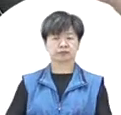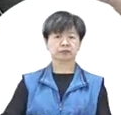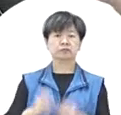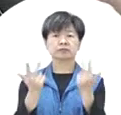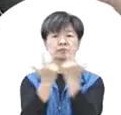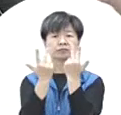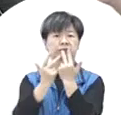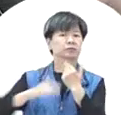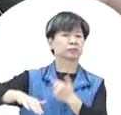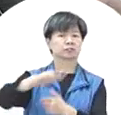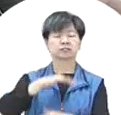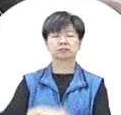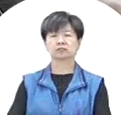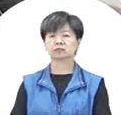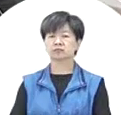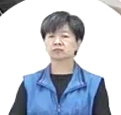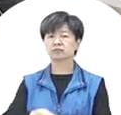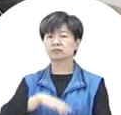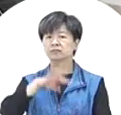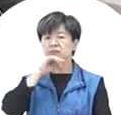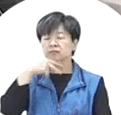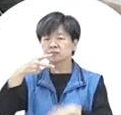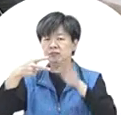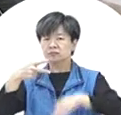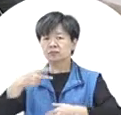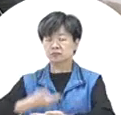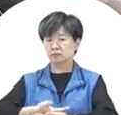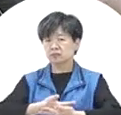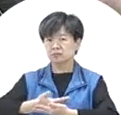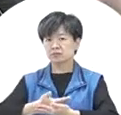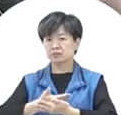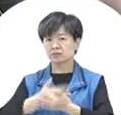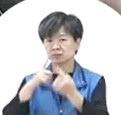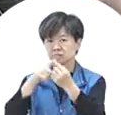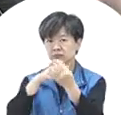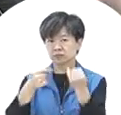少0到2岁的宝宝？0到2岁的宝宝，